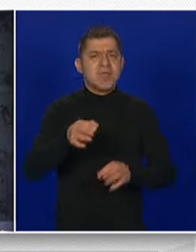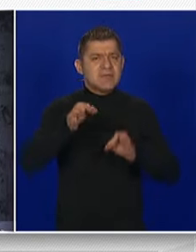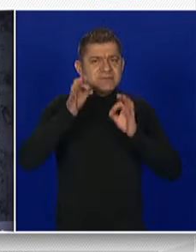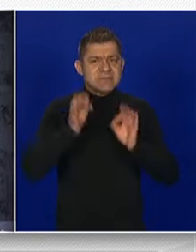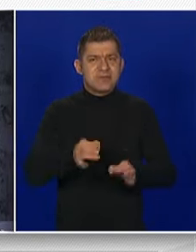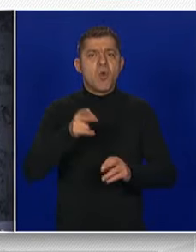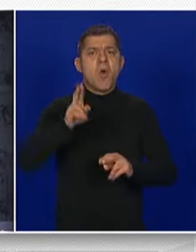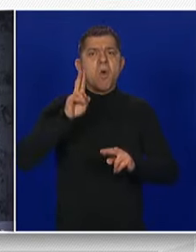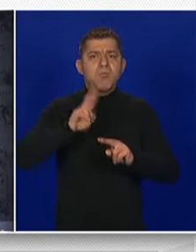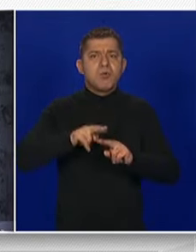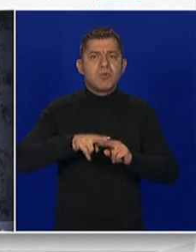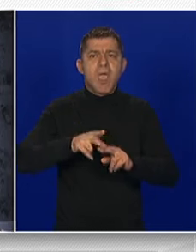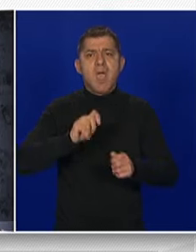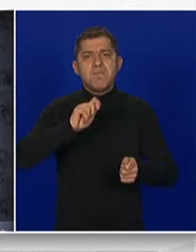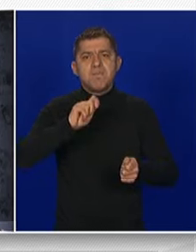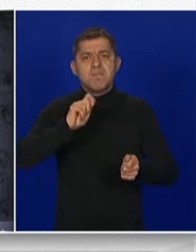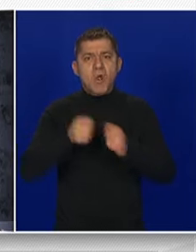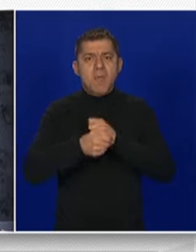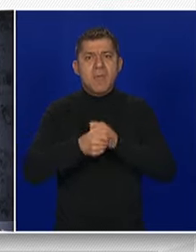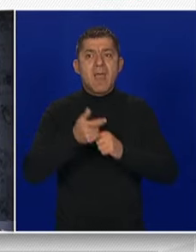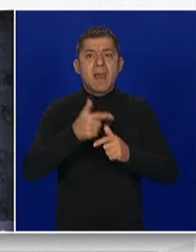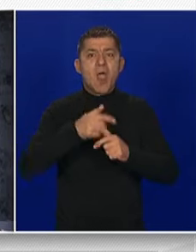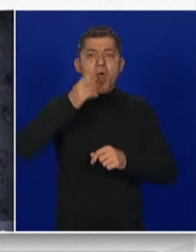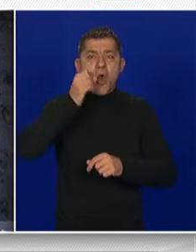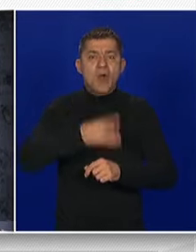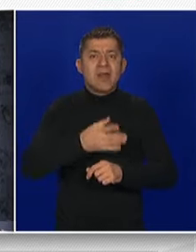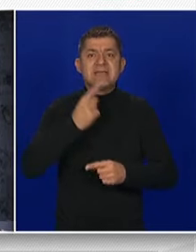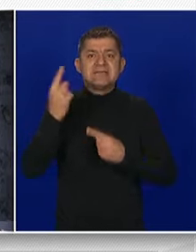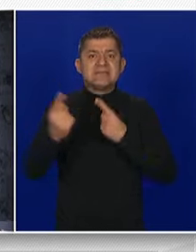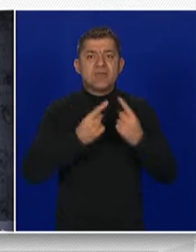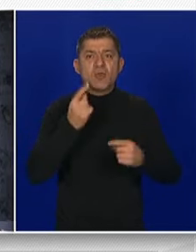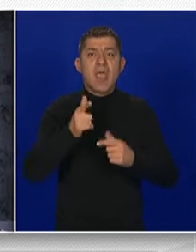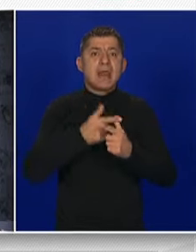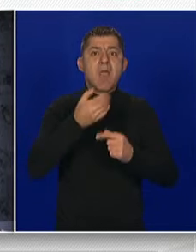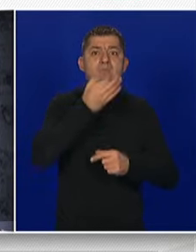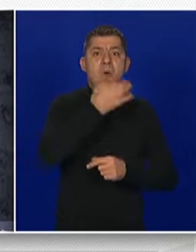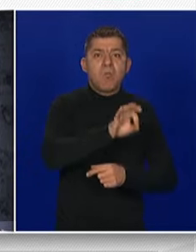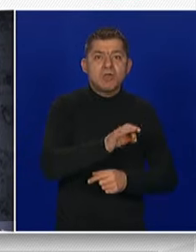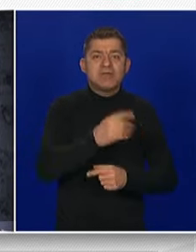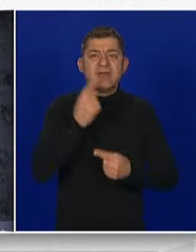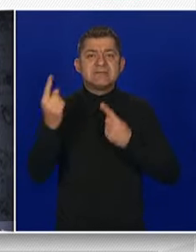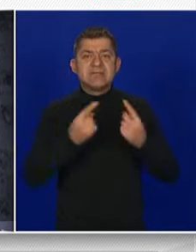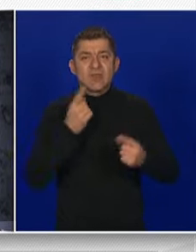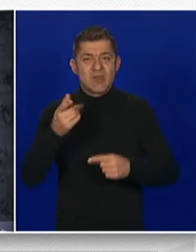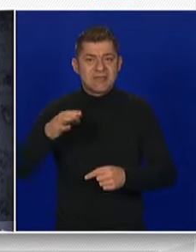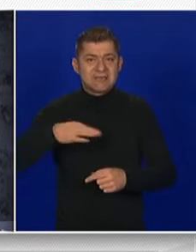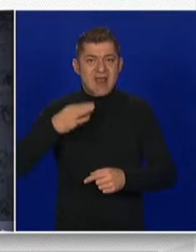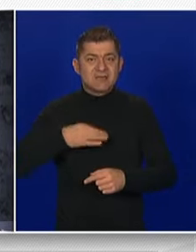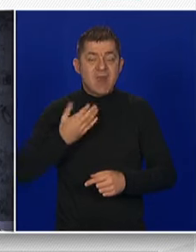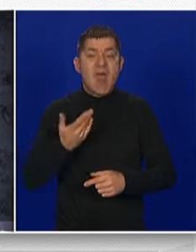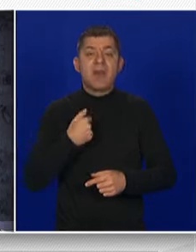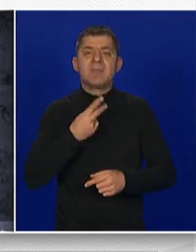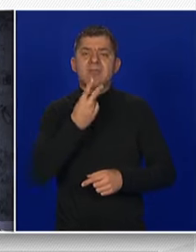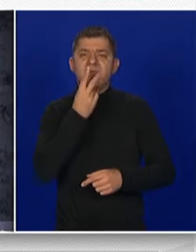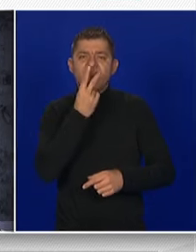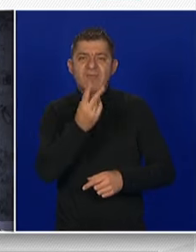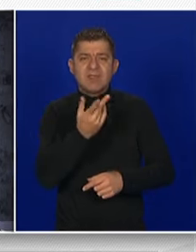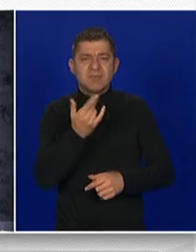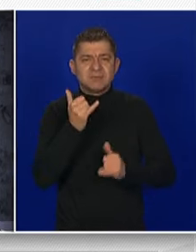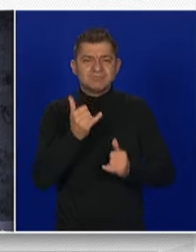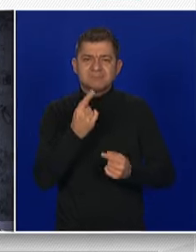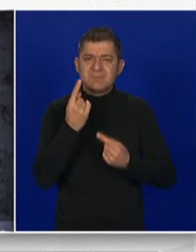do nekakvog naglog pogoršanja ili poboljšanja, ali imajući u vidu sve elemente koji su